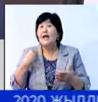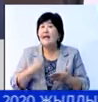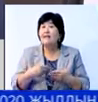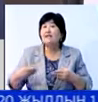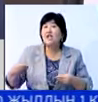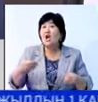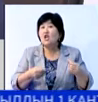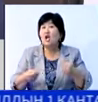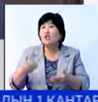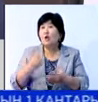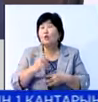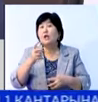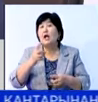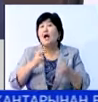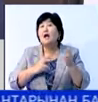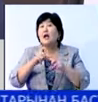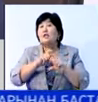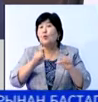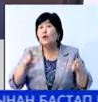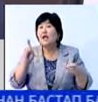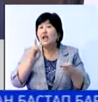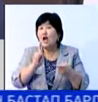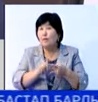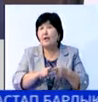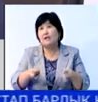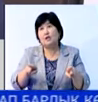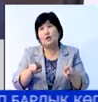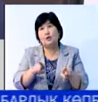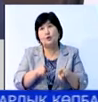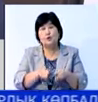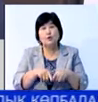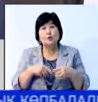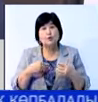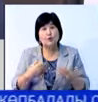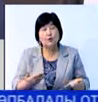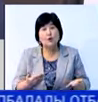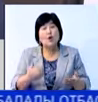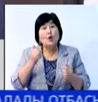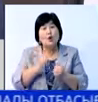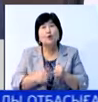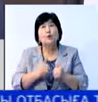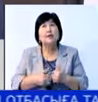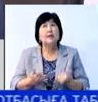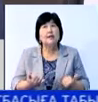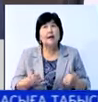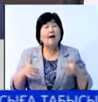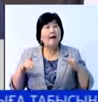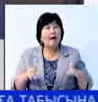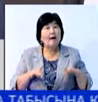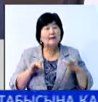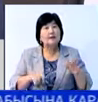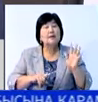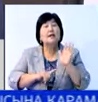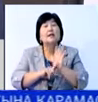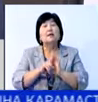салып отырған кәсіпорынға да байланысты. Бірақ енді сол күнделікті ол сәттің қадауында тұрғаннан кейін